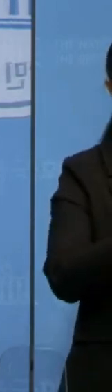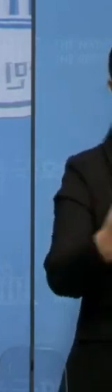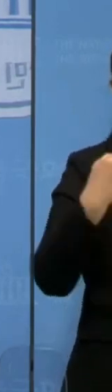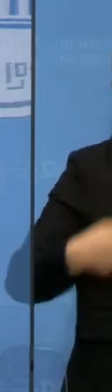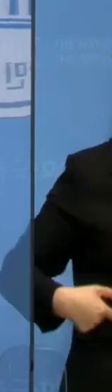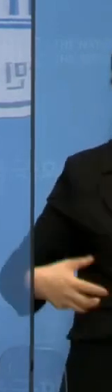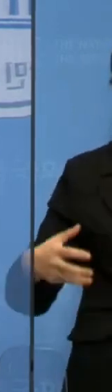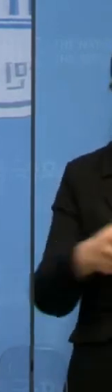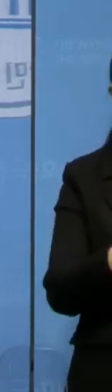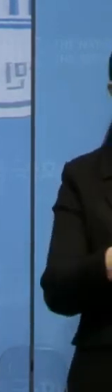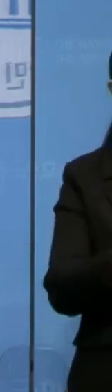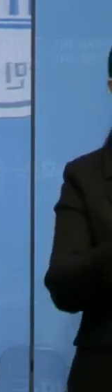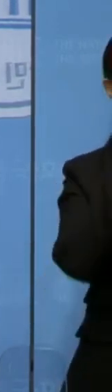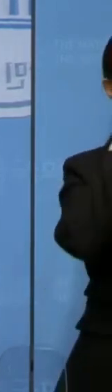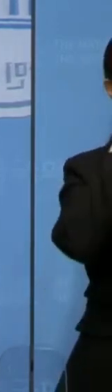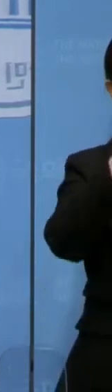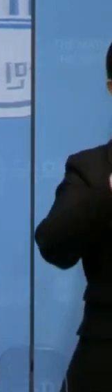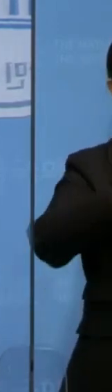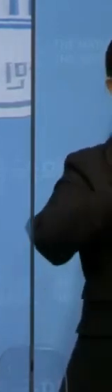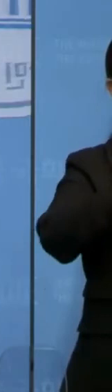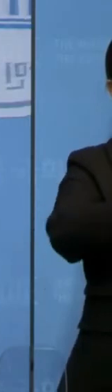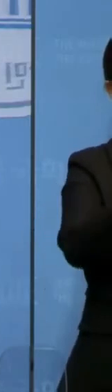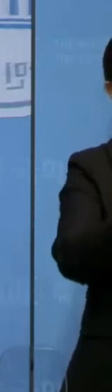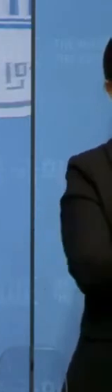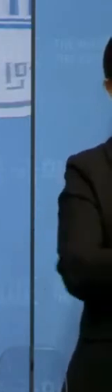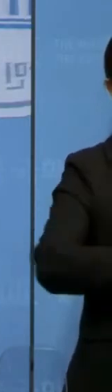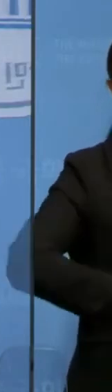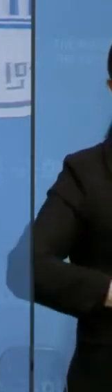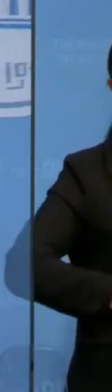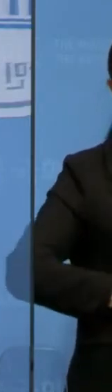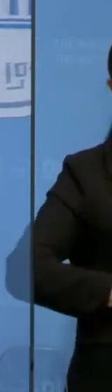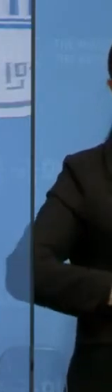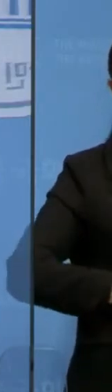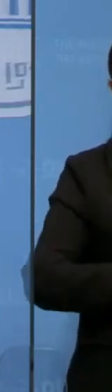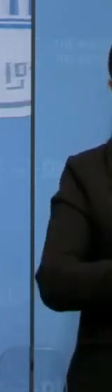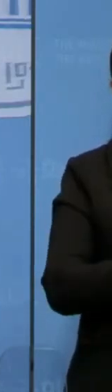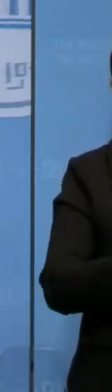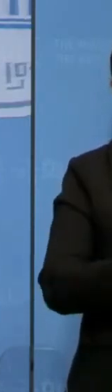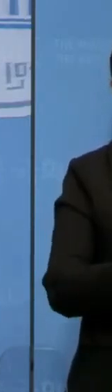합니다 이를 위해 시스템에 입각한